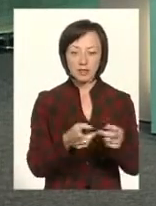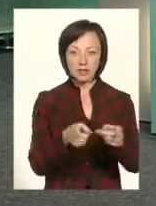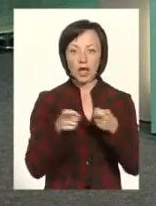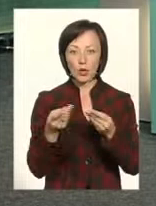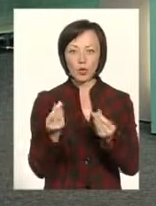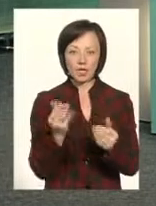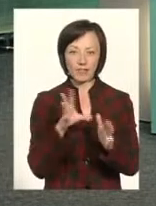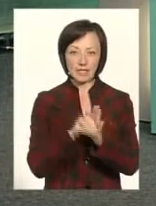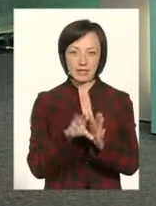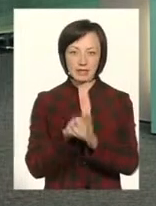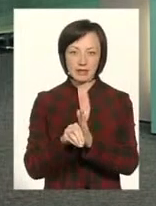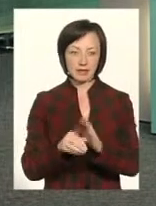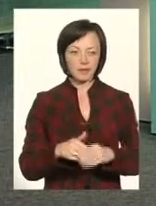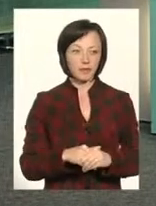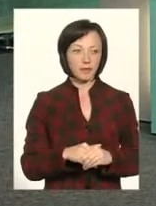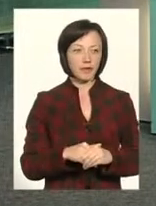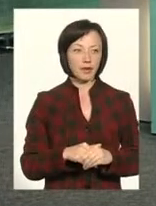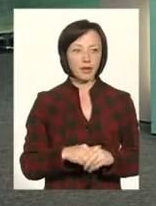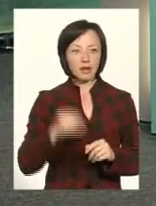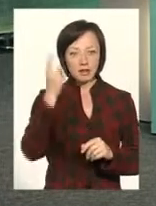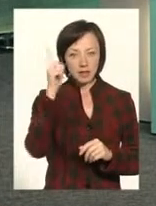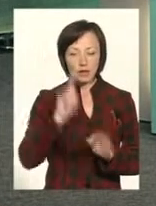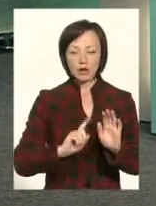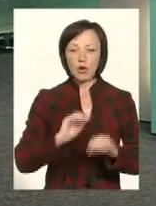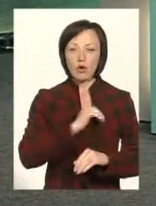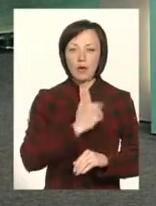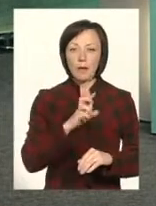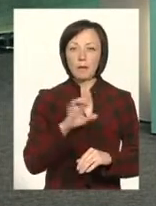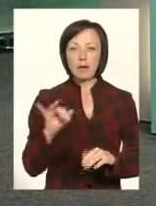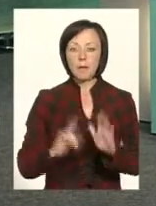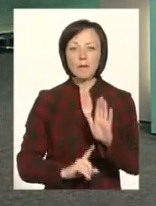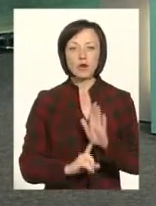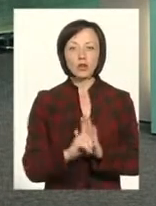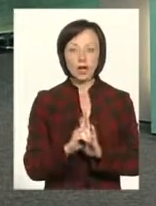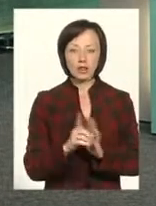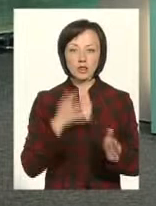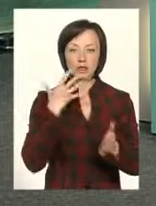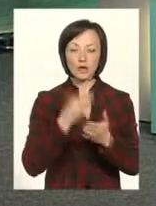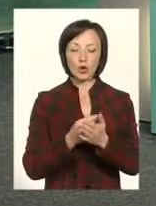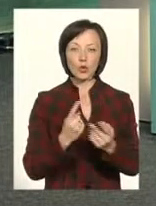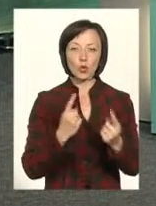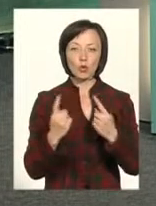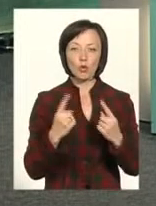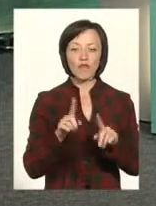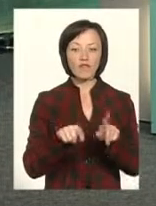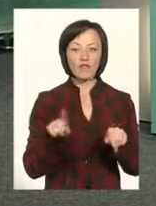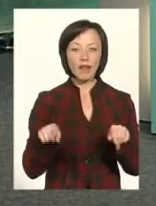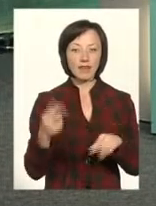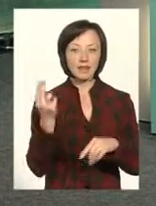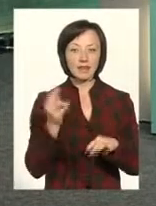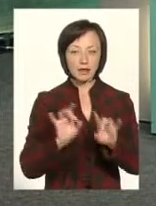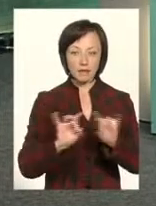залученням тих інвестицій. Знаєте, я хотіла би почати свою розмову з деяких